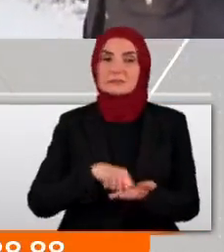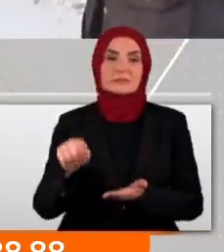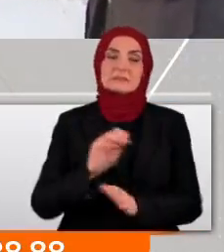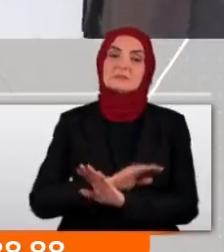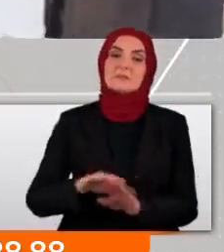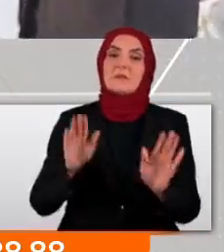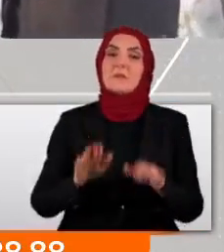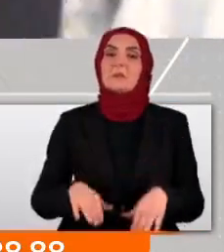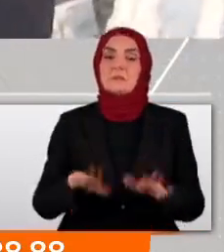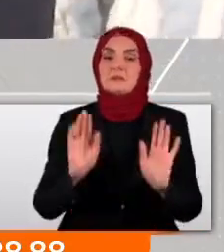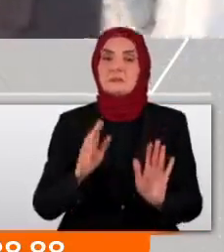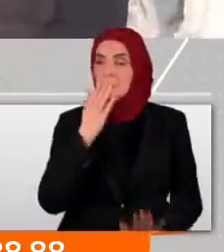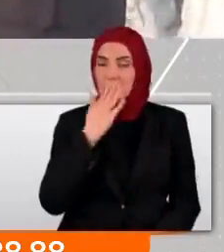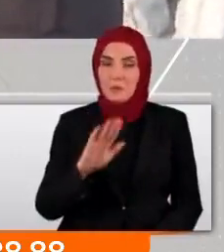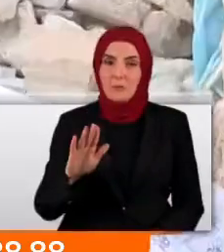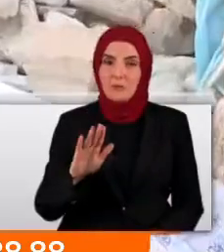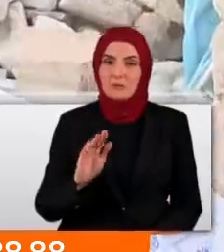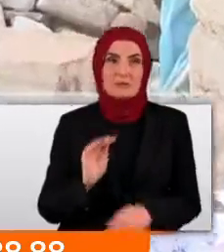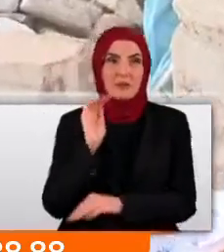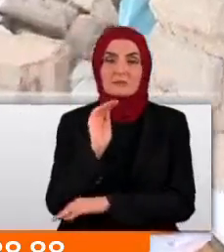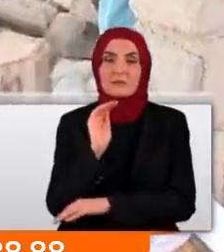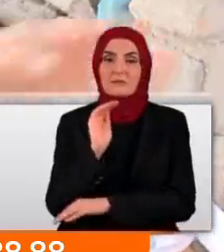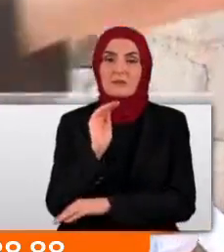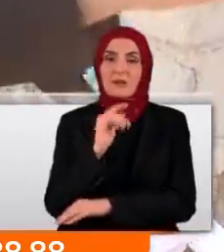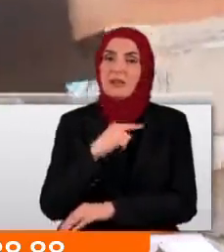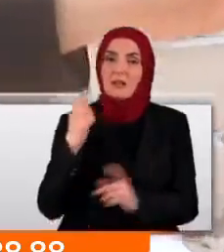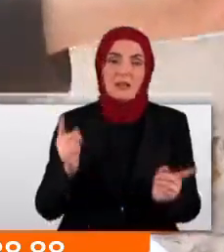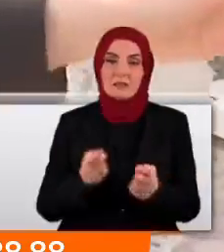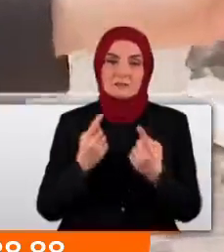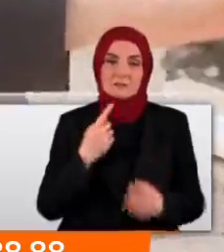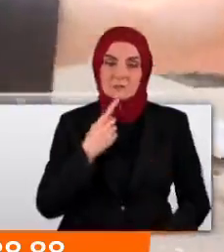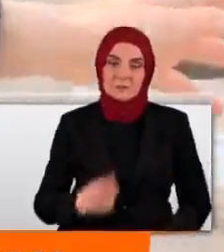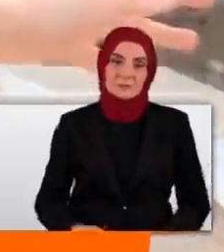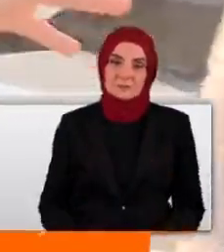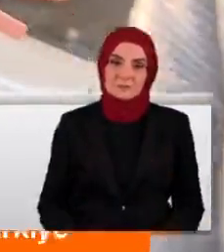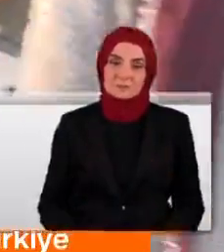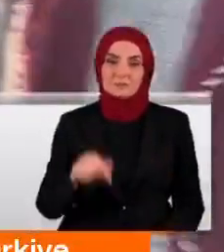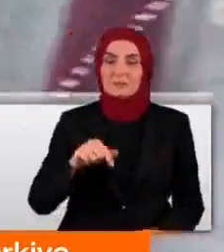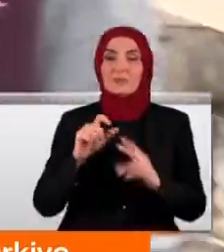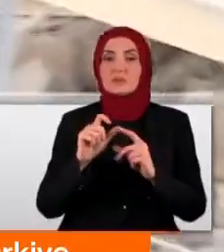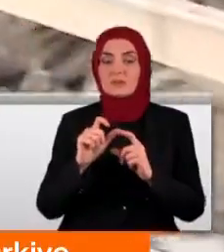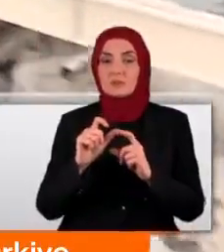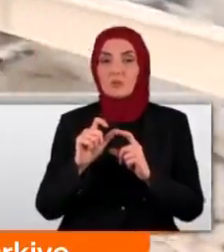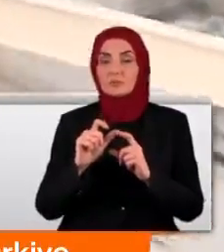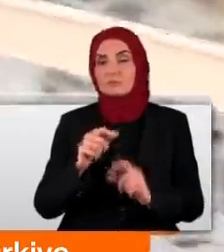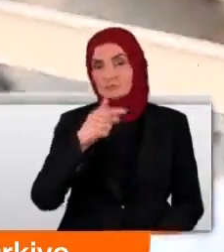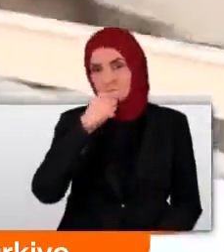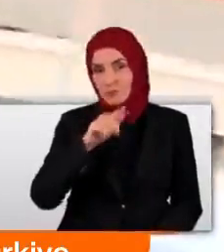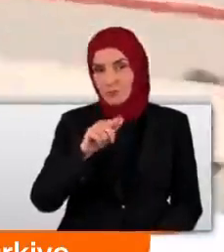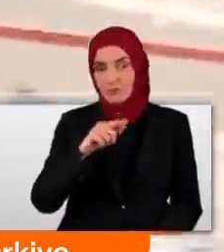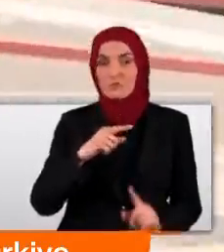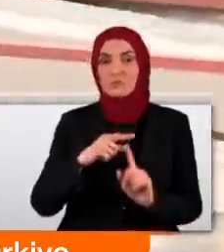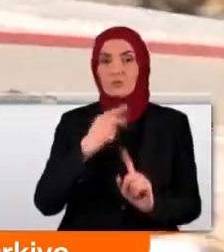ki. Yok, yani yaşayamıyoruz. İşte burası Şatırhöyük köyünde Tuğba ile birlikte ailesinin yaşadığı